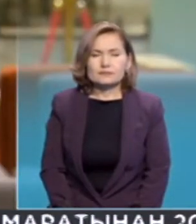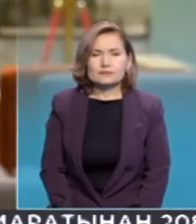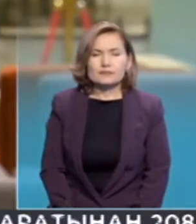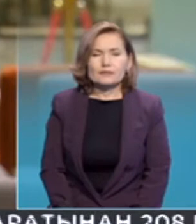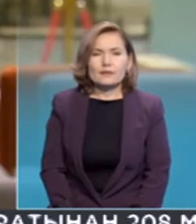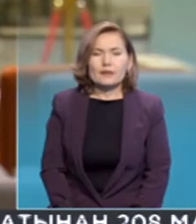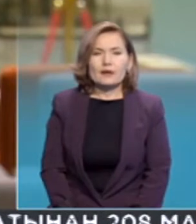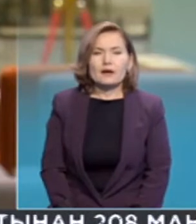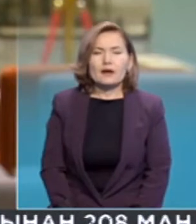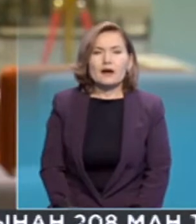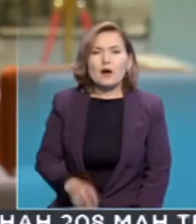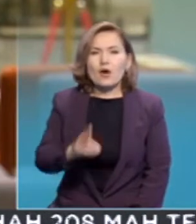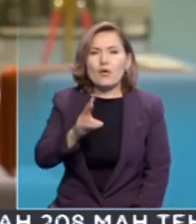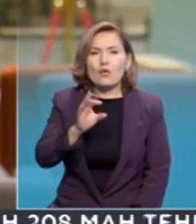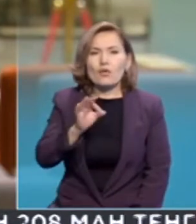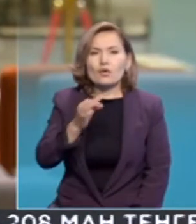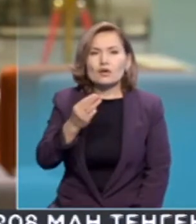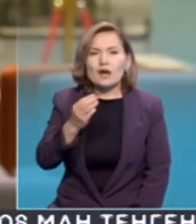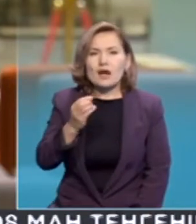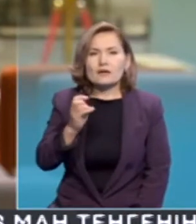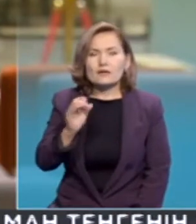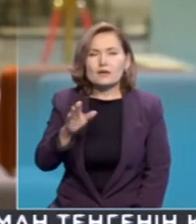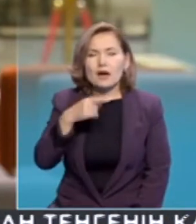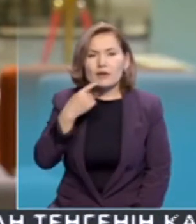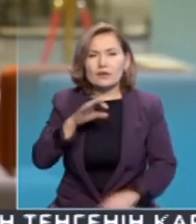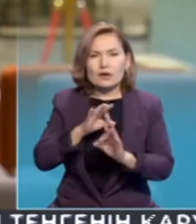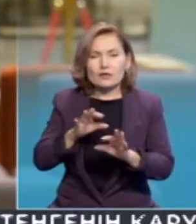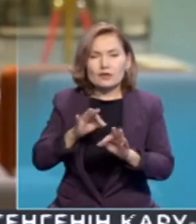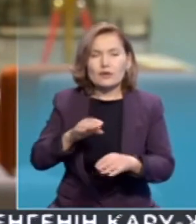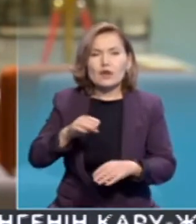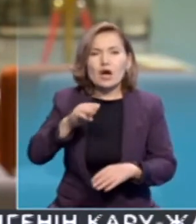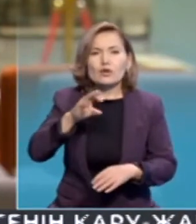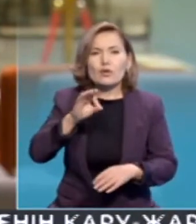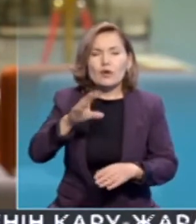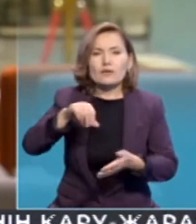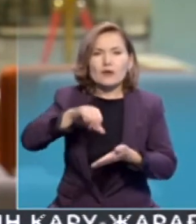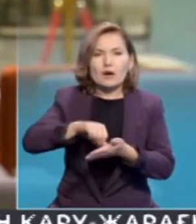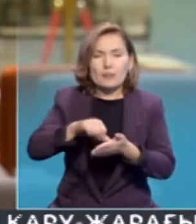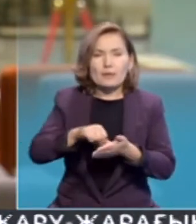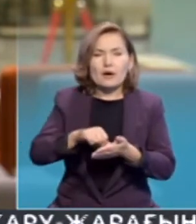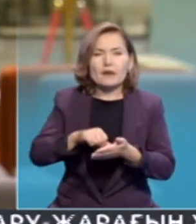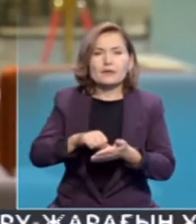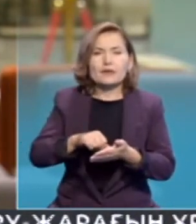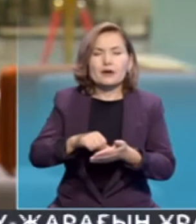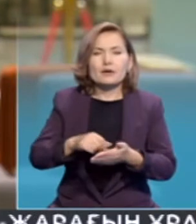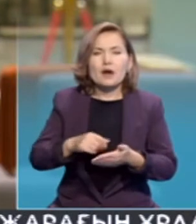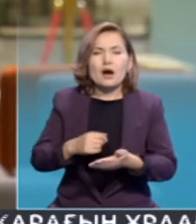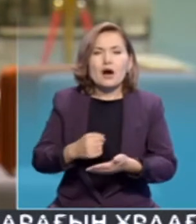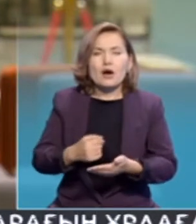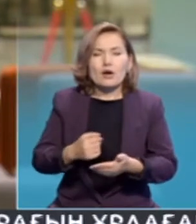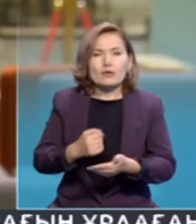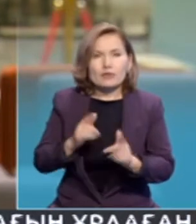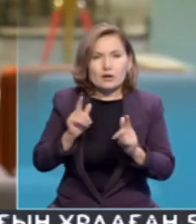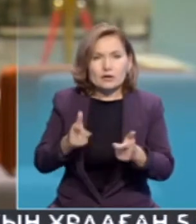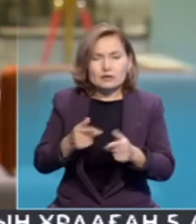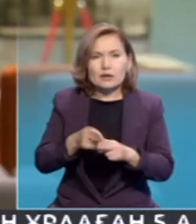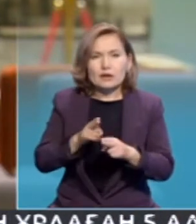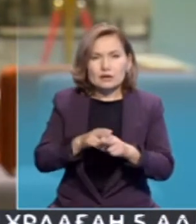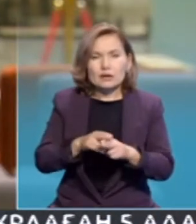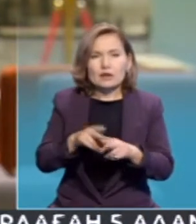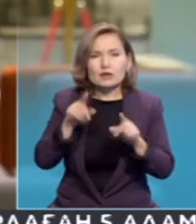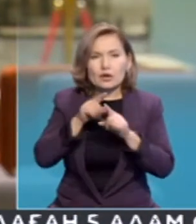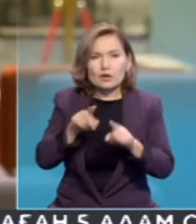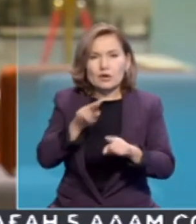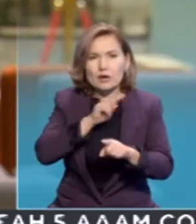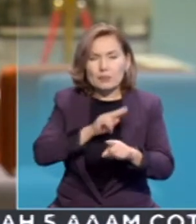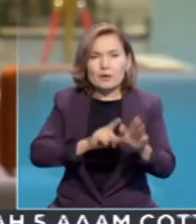Ерлан Қошановтың айтуынша, үміткер Қасым-Жомарт Тоқаевтың қолдау жөніндегі коалиция үгіт-насихат жұмыстарына рұқсат